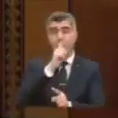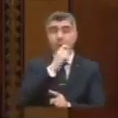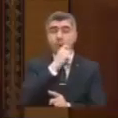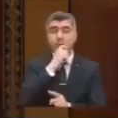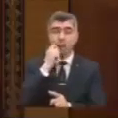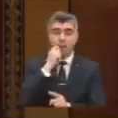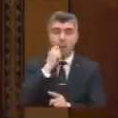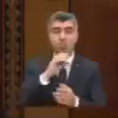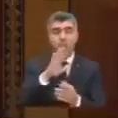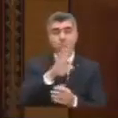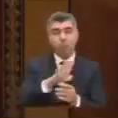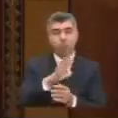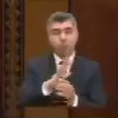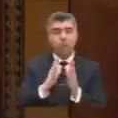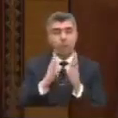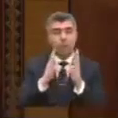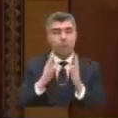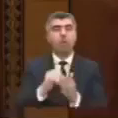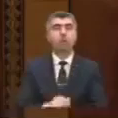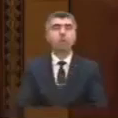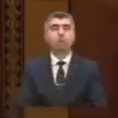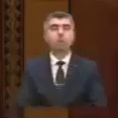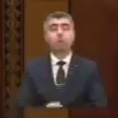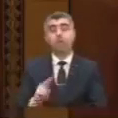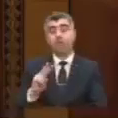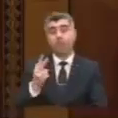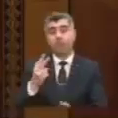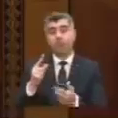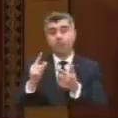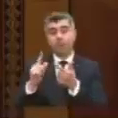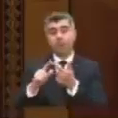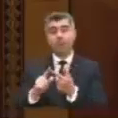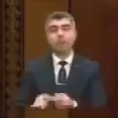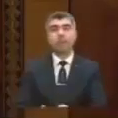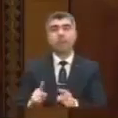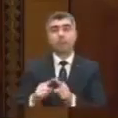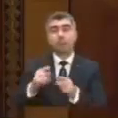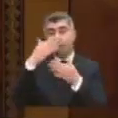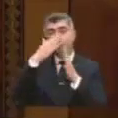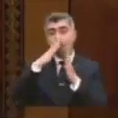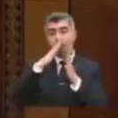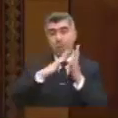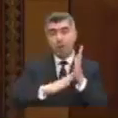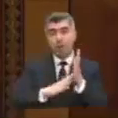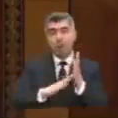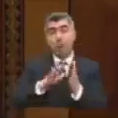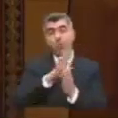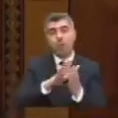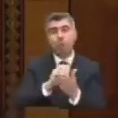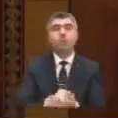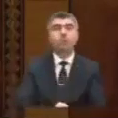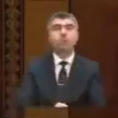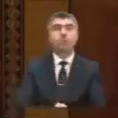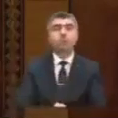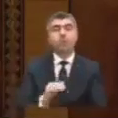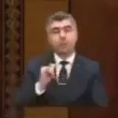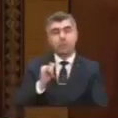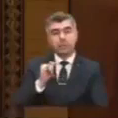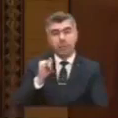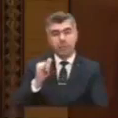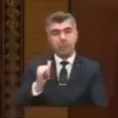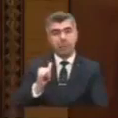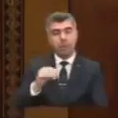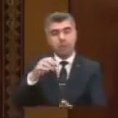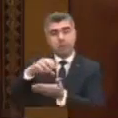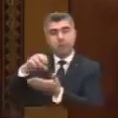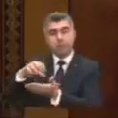بالخير والبركات. ثانيا نثمن عاليا موقف بلدنا عبر إدانته واستنكاره لما يقوم